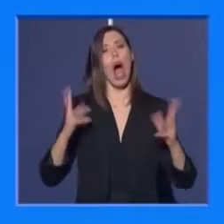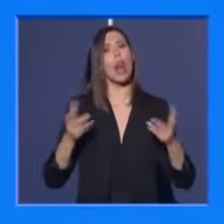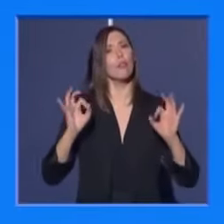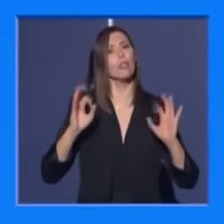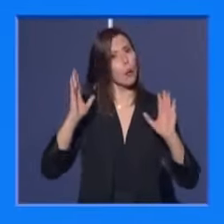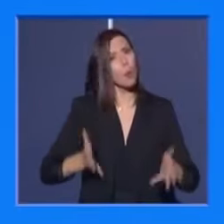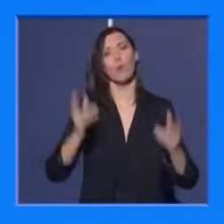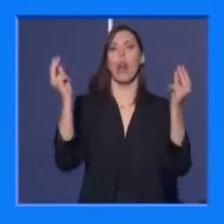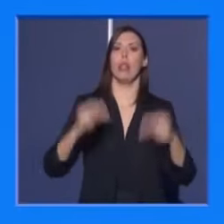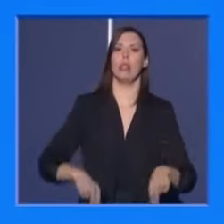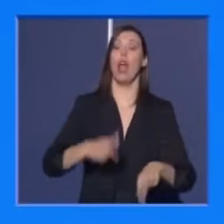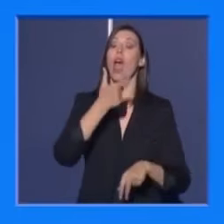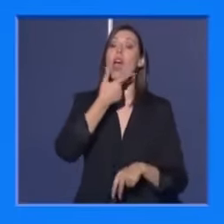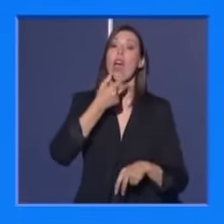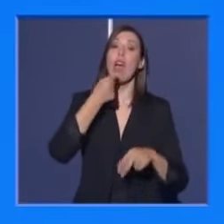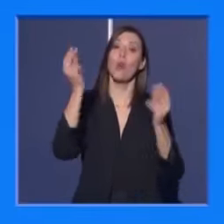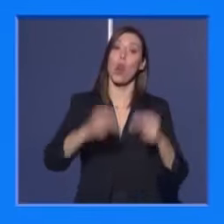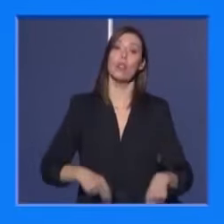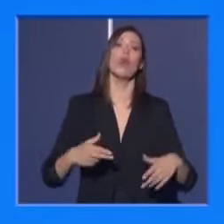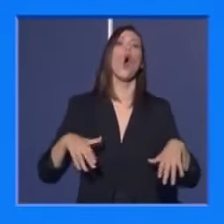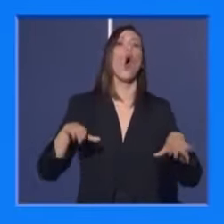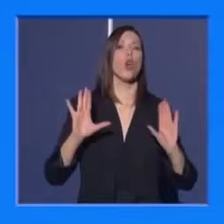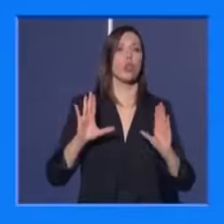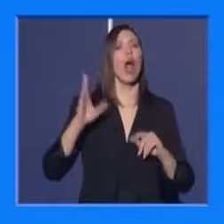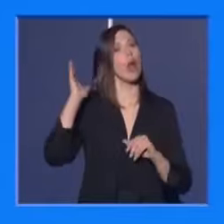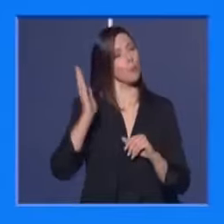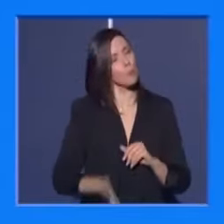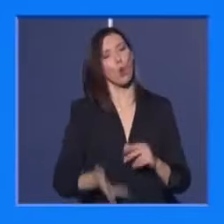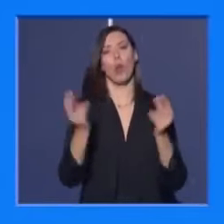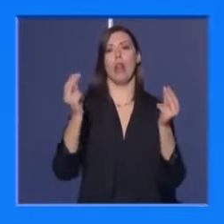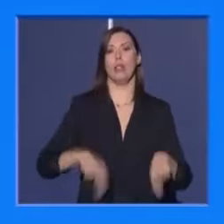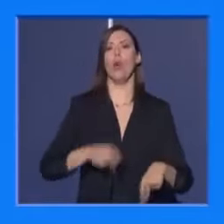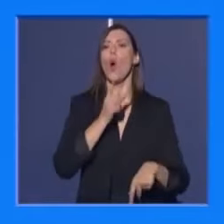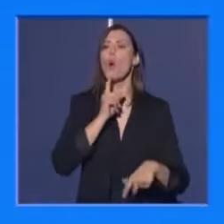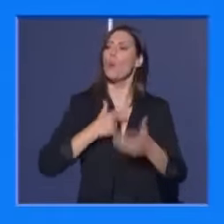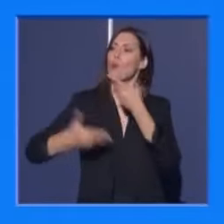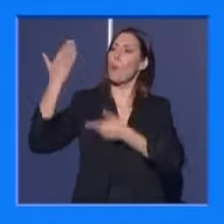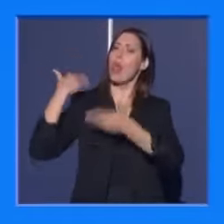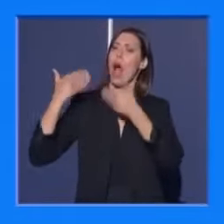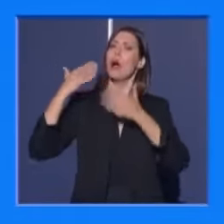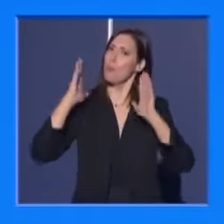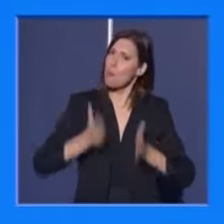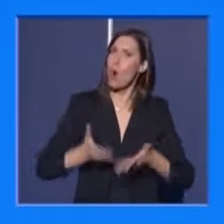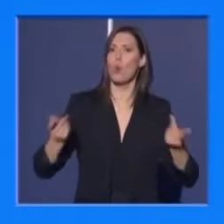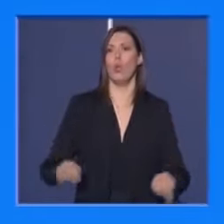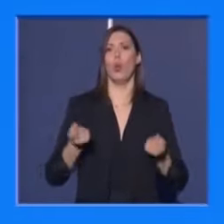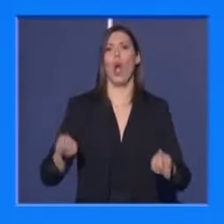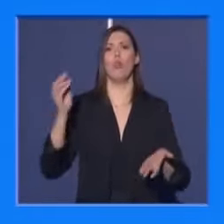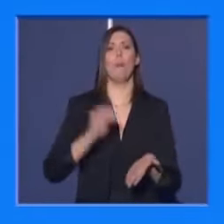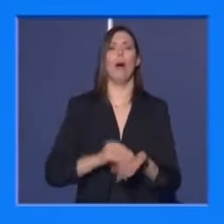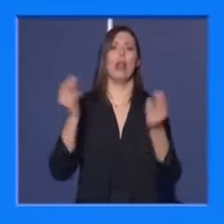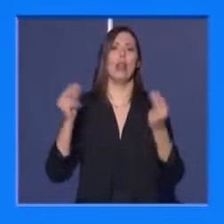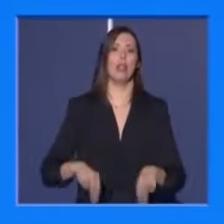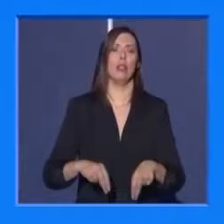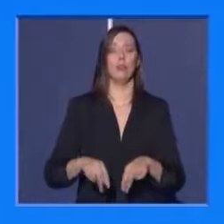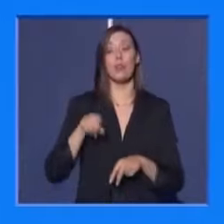αλλά υπάρχουν λύσεις. Το κάναμε στο παρελθόν, μπορούμε να το ξανακάνουμε. Δεύτερον, γιατί το ζήτημα αυτό είναι το μόνο για το